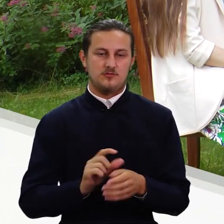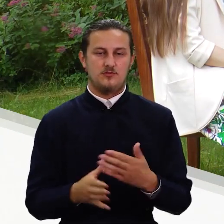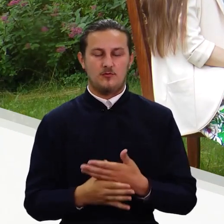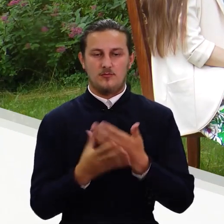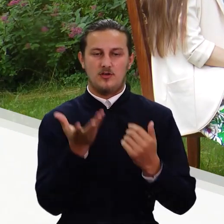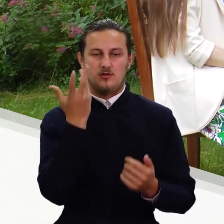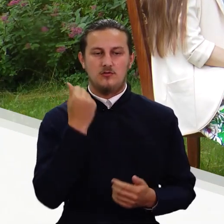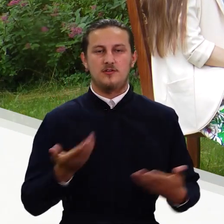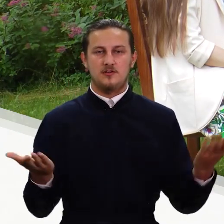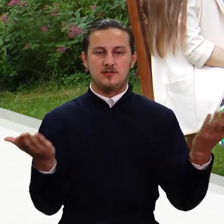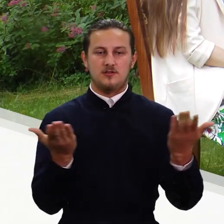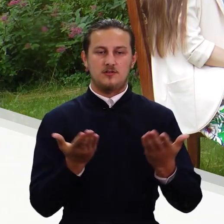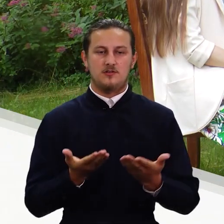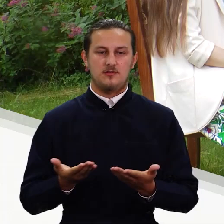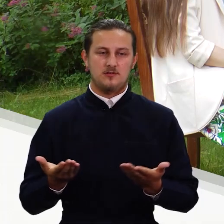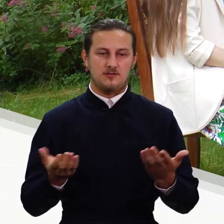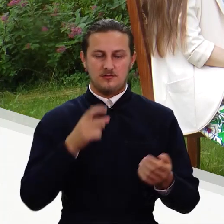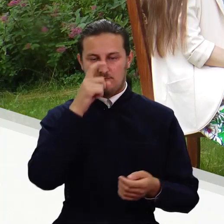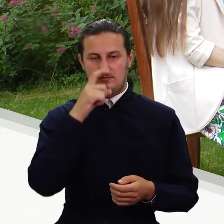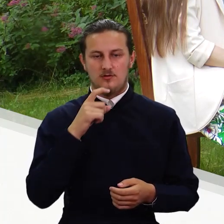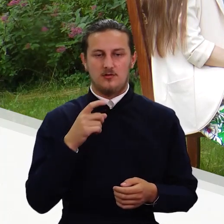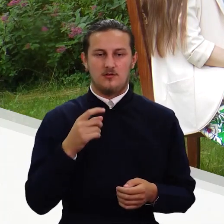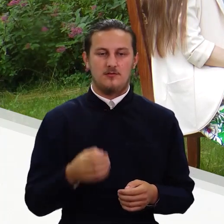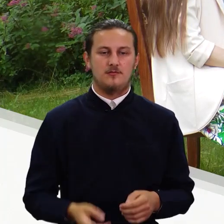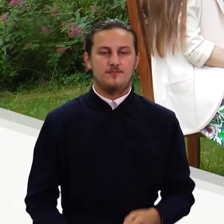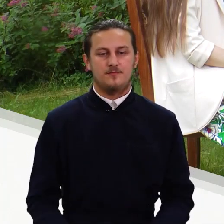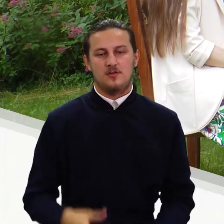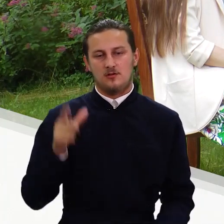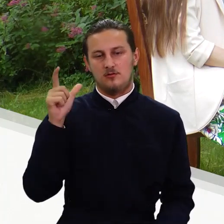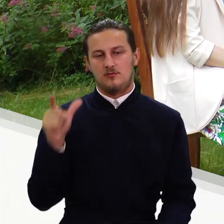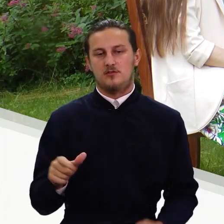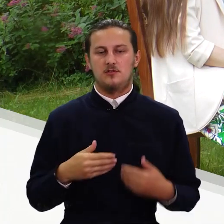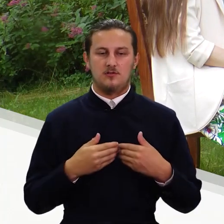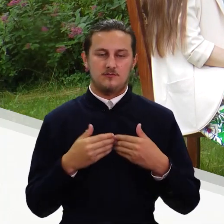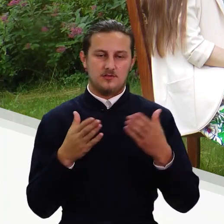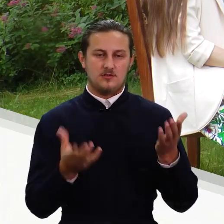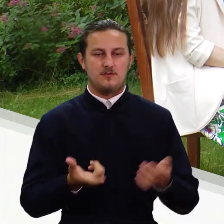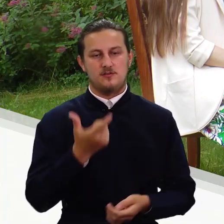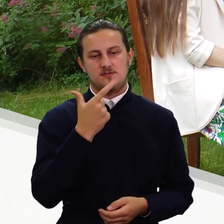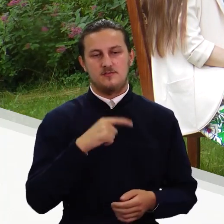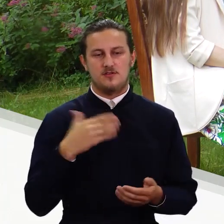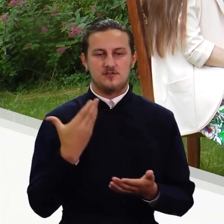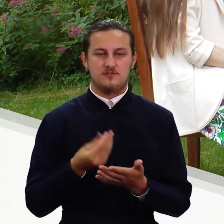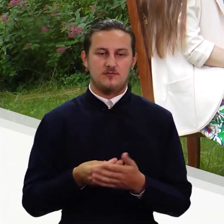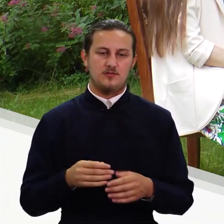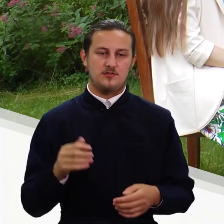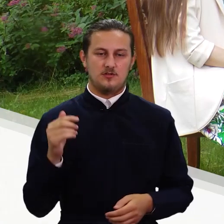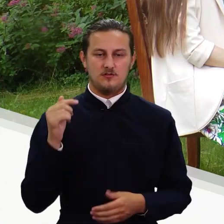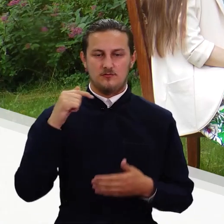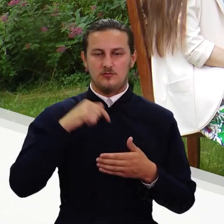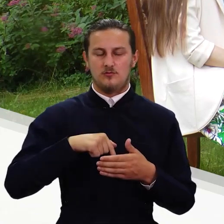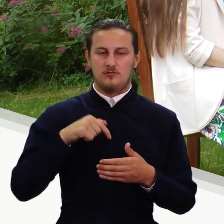це відбувається так? Справа в тому, що людина відкриває себе, свою внутрішню суть,